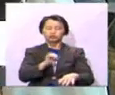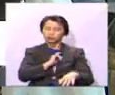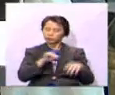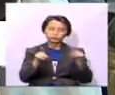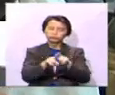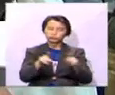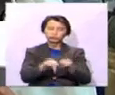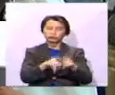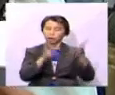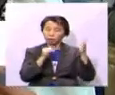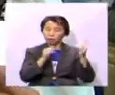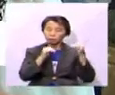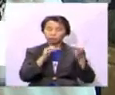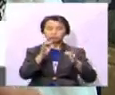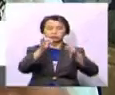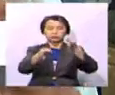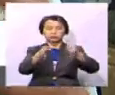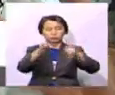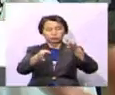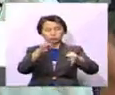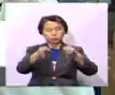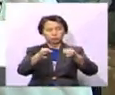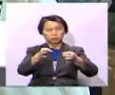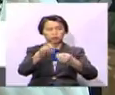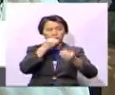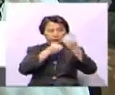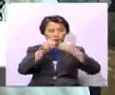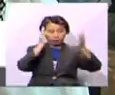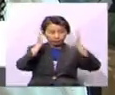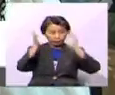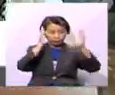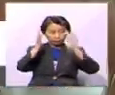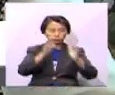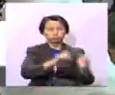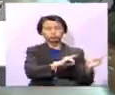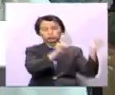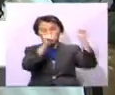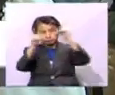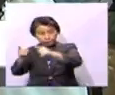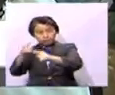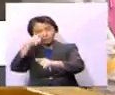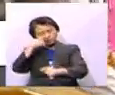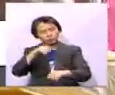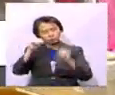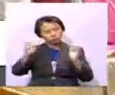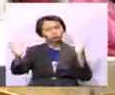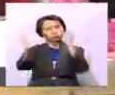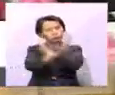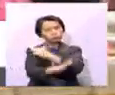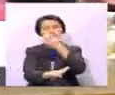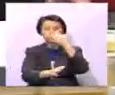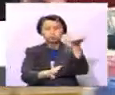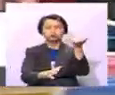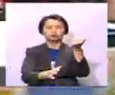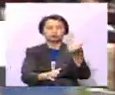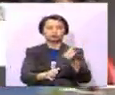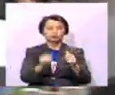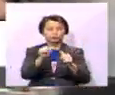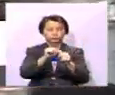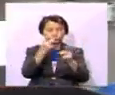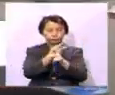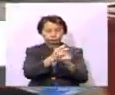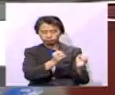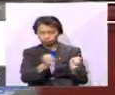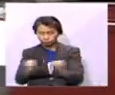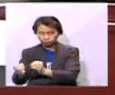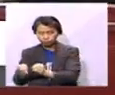mengharapkan sangat kalau makanan-makanan Malaysia juga dapat memasuki negara jiran. Setiap kali penganjurannya,